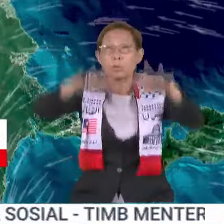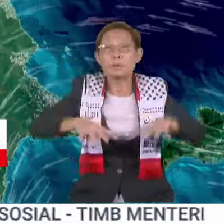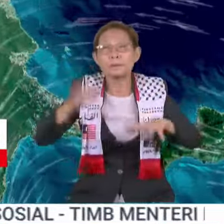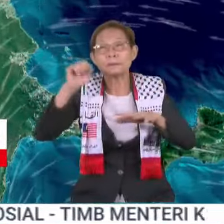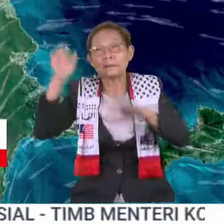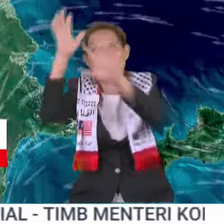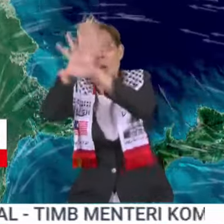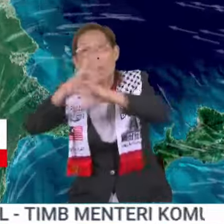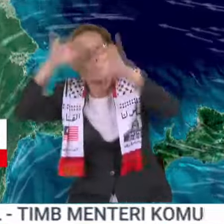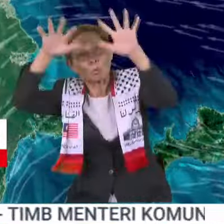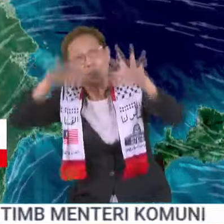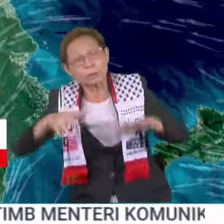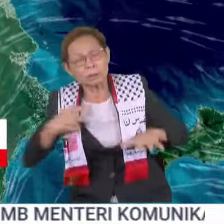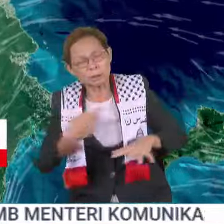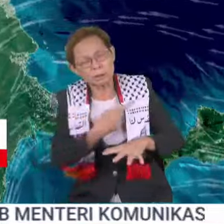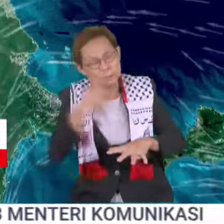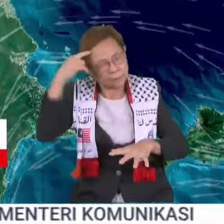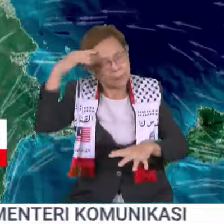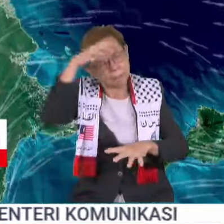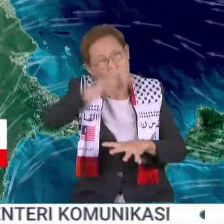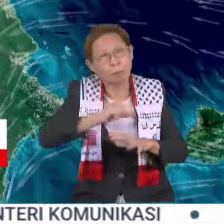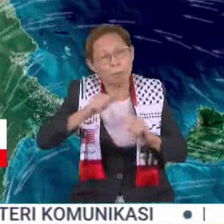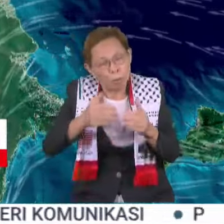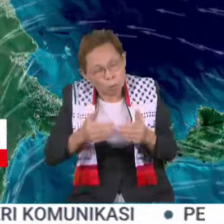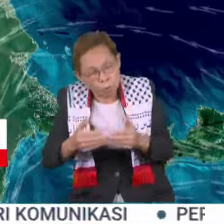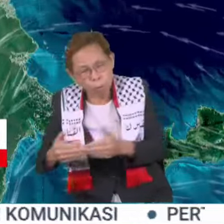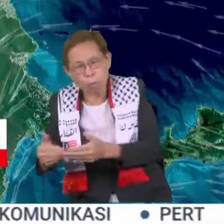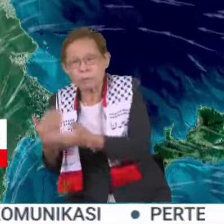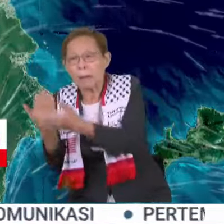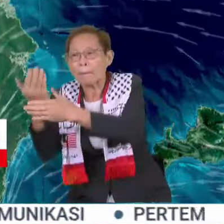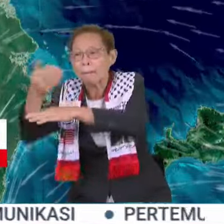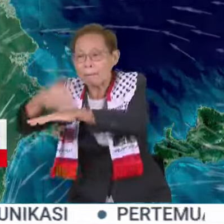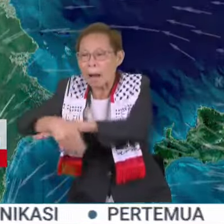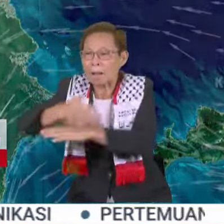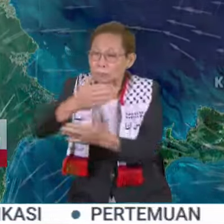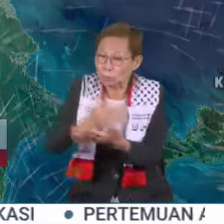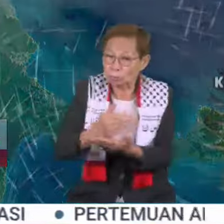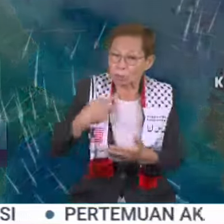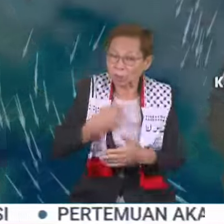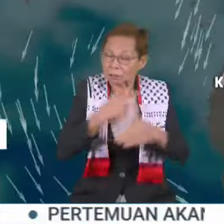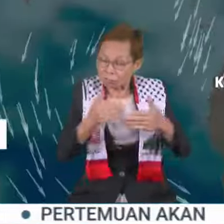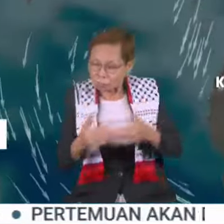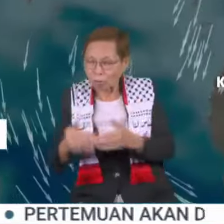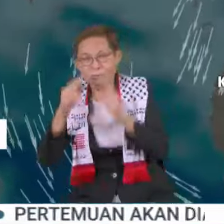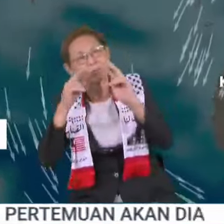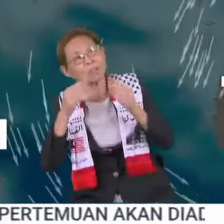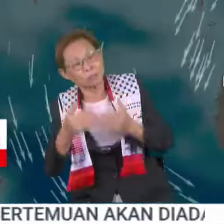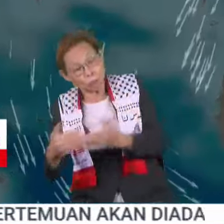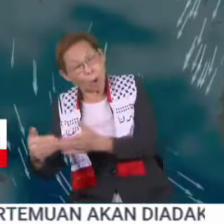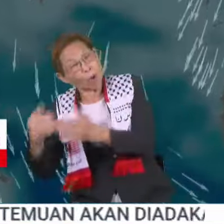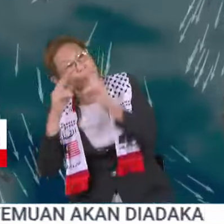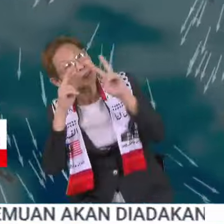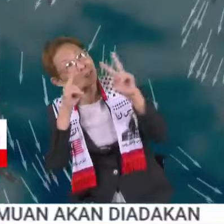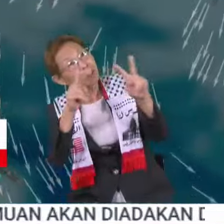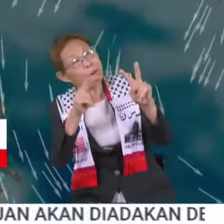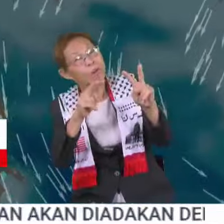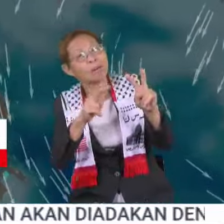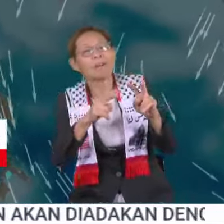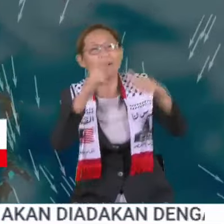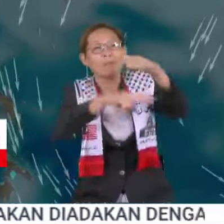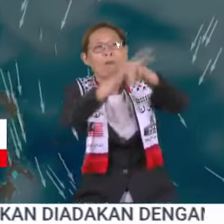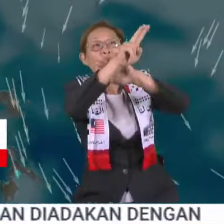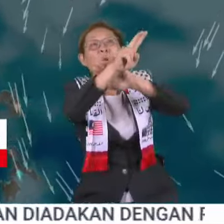dan Sarawak ini kita jangkakan boleh berlarutan sehingga ke malam nanti. Baik, kita teruskan dengan melihat kepada ramalan cuaca